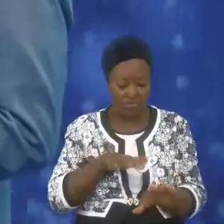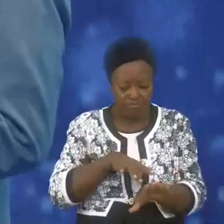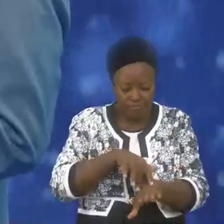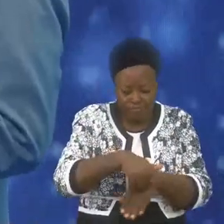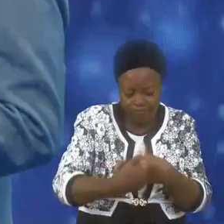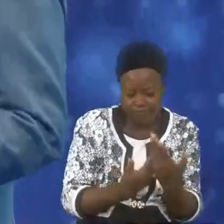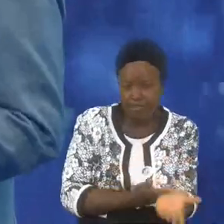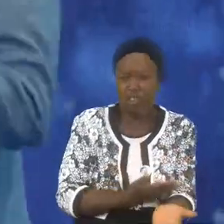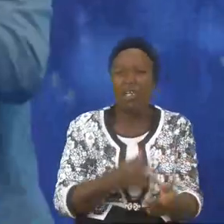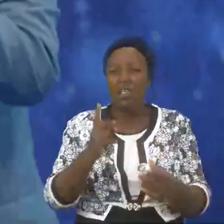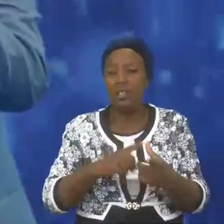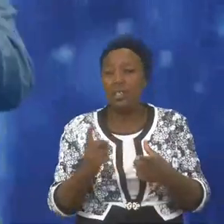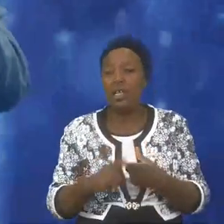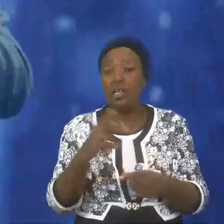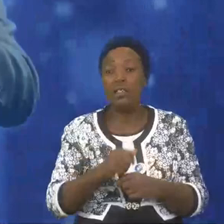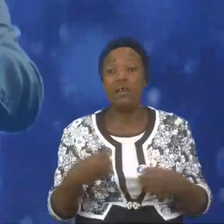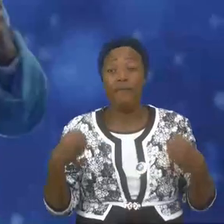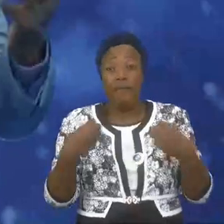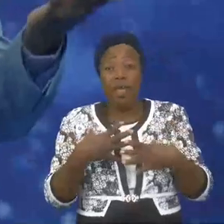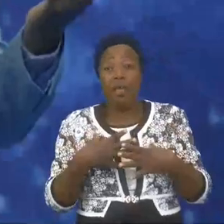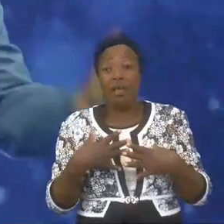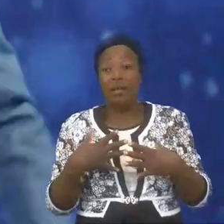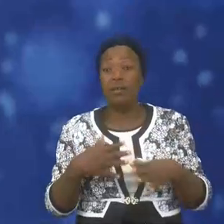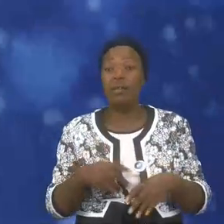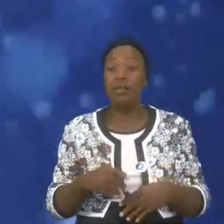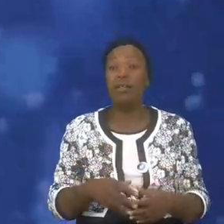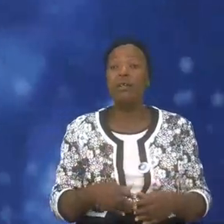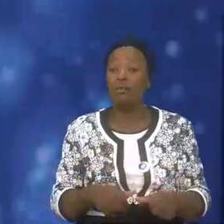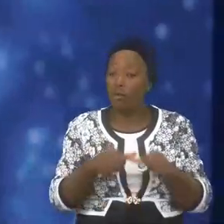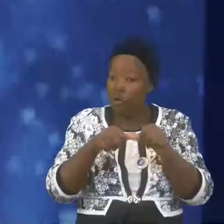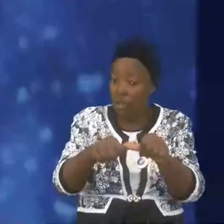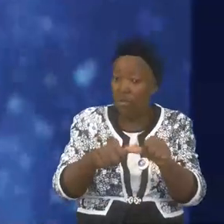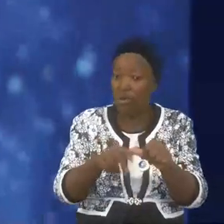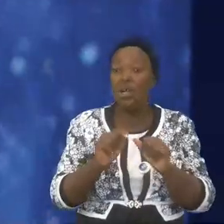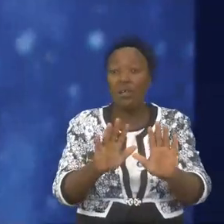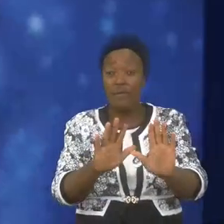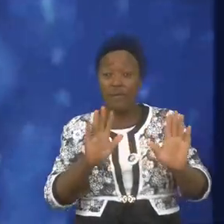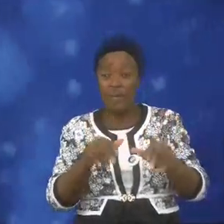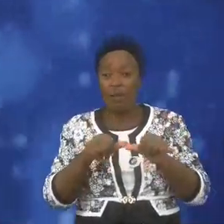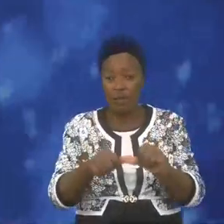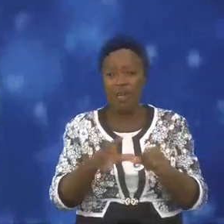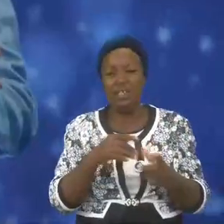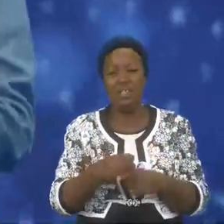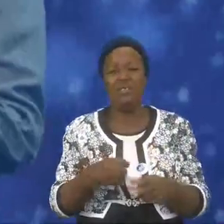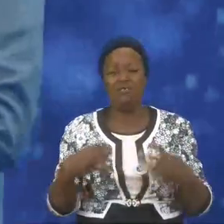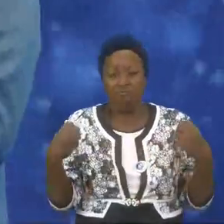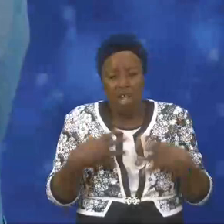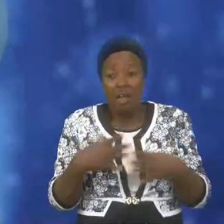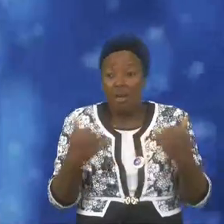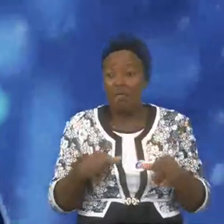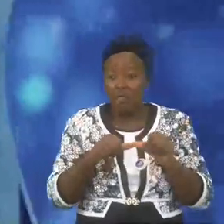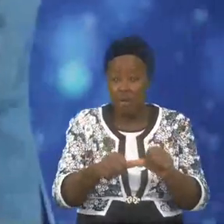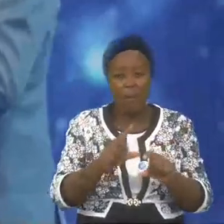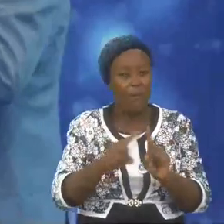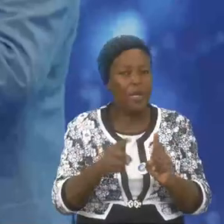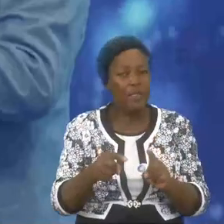La crainte est restée. La frayeur était restée. Le tremblement était resté, mais il a